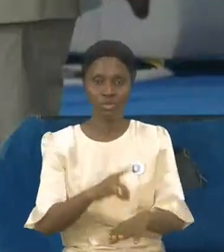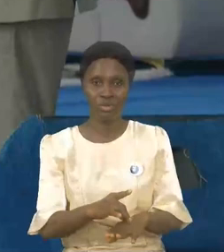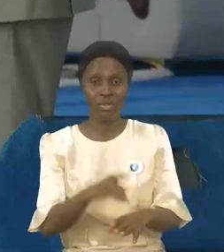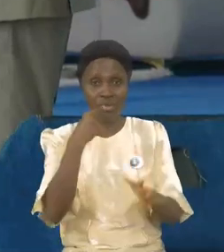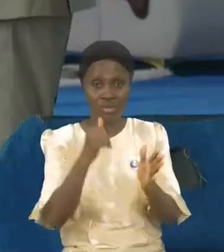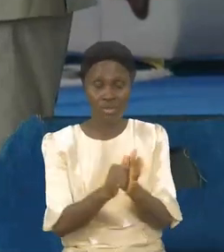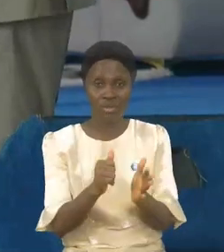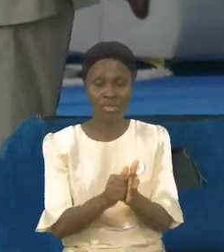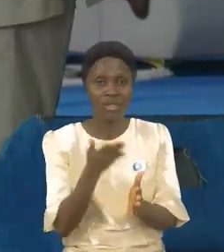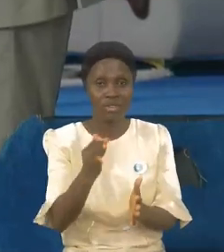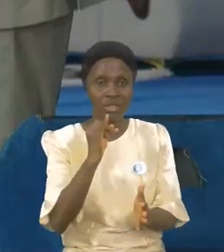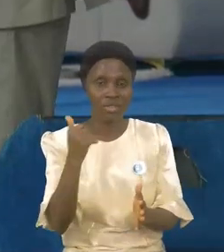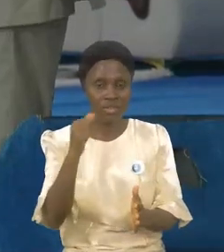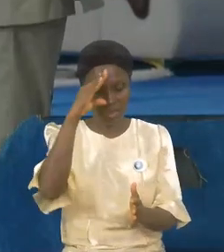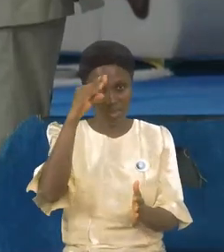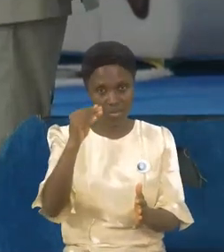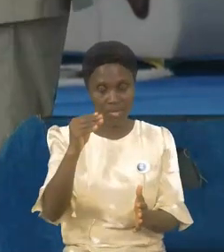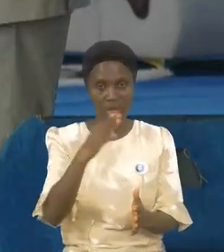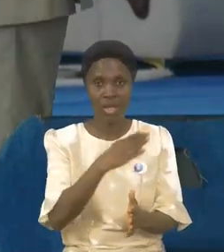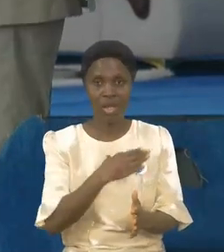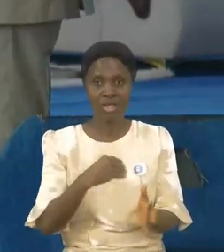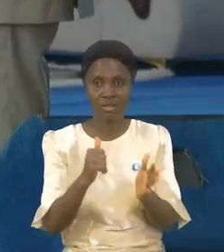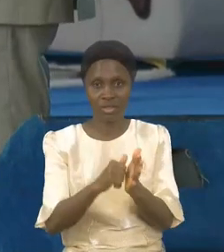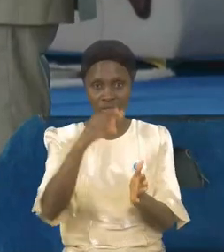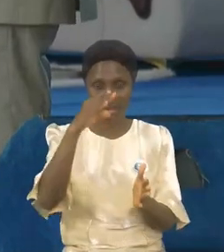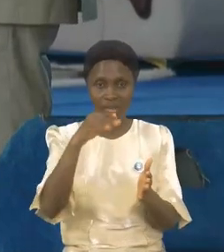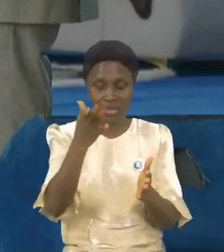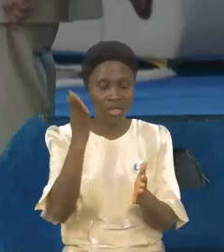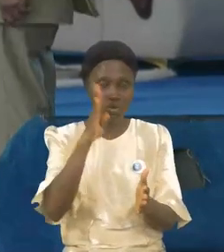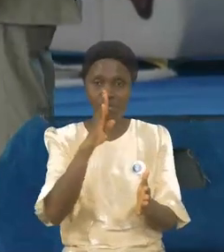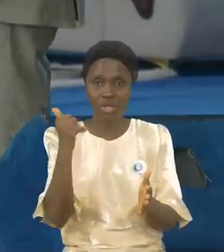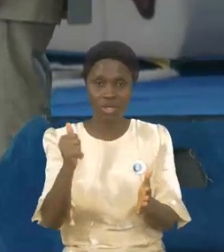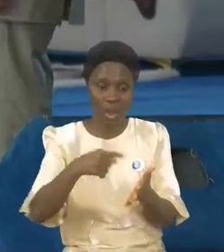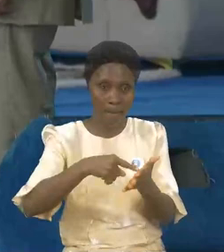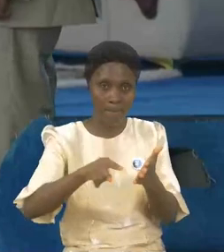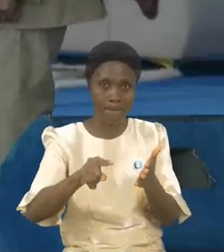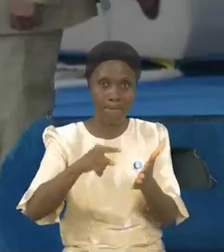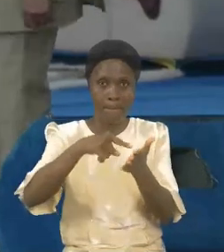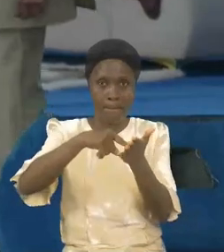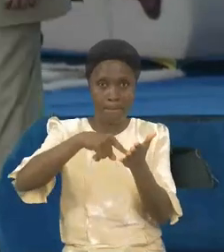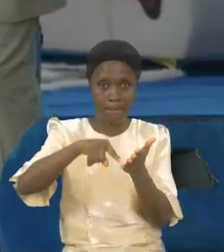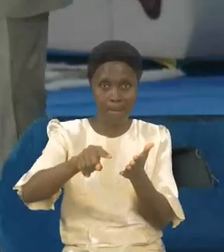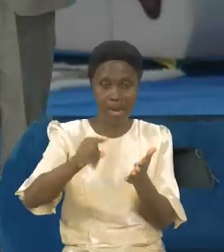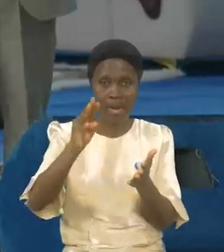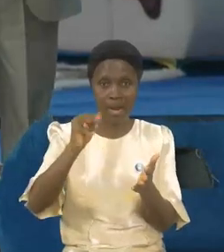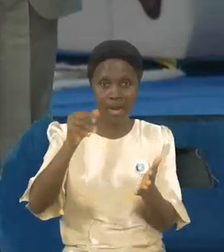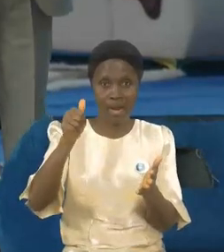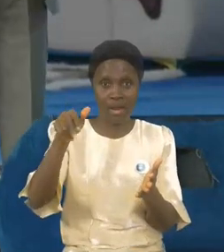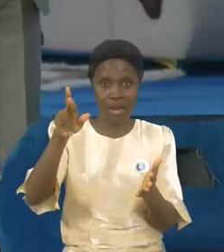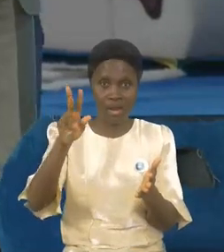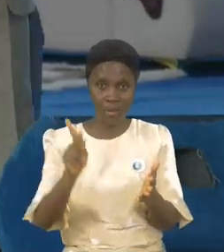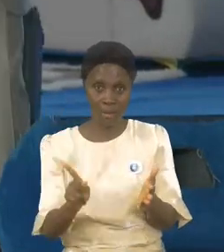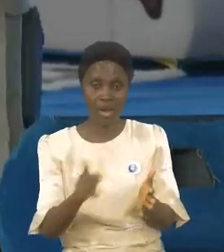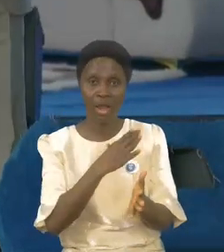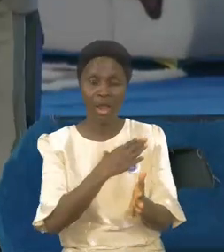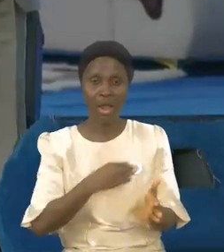Et c'est dit que il y a une marque et ce marque doit être